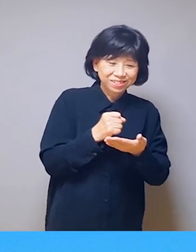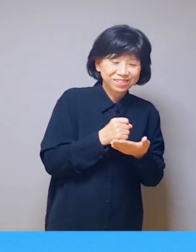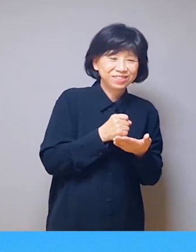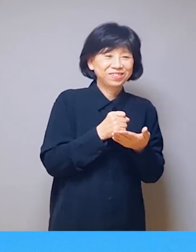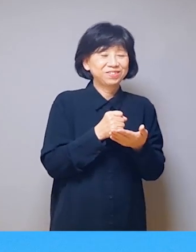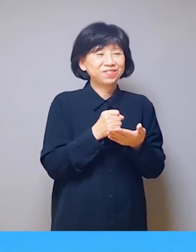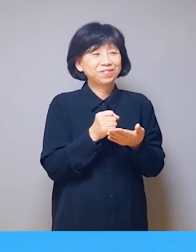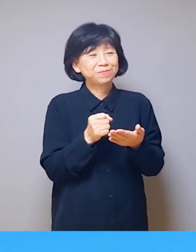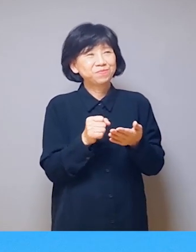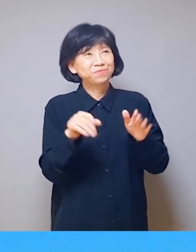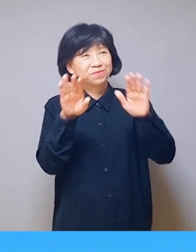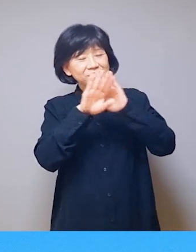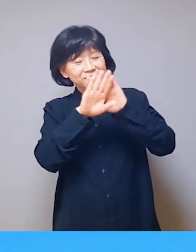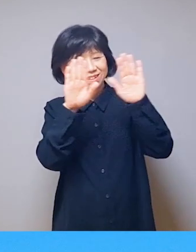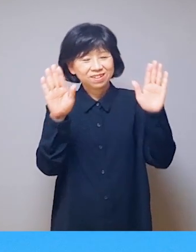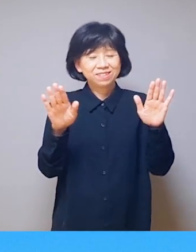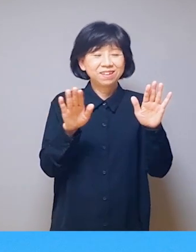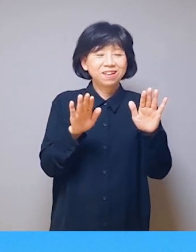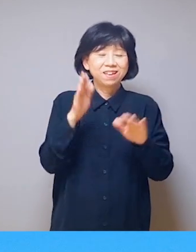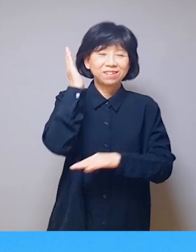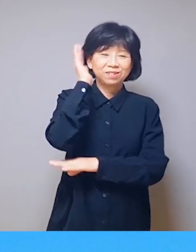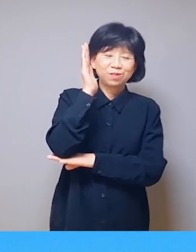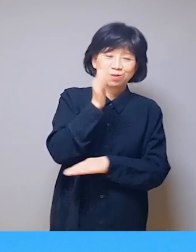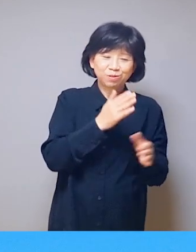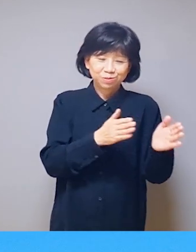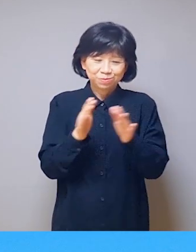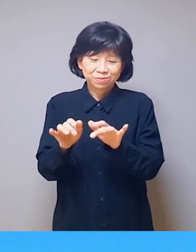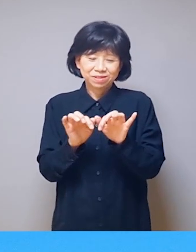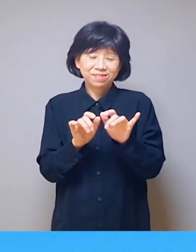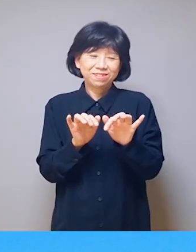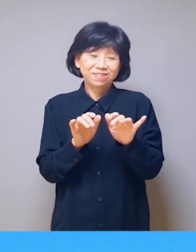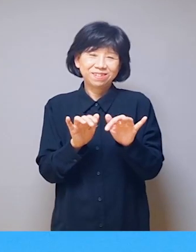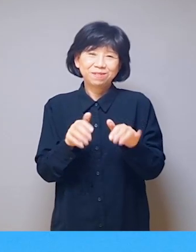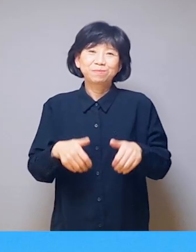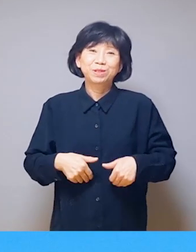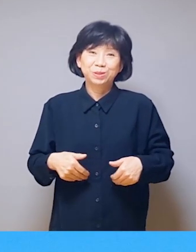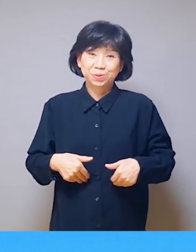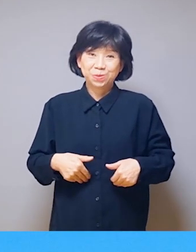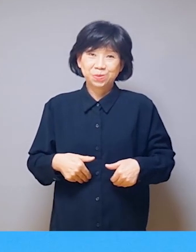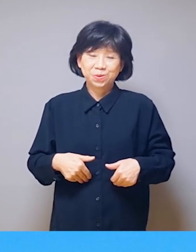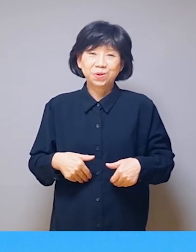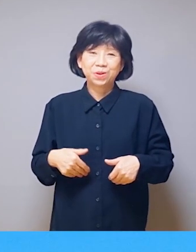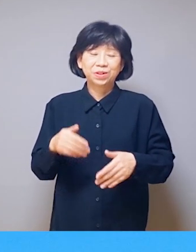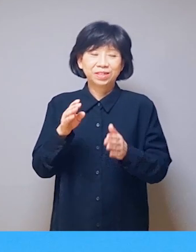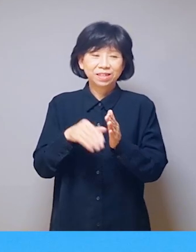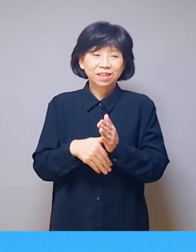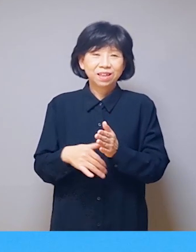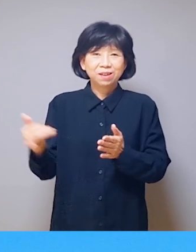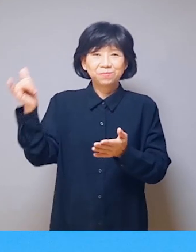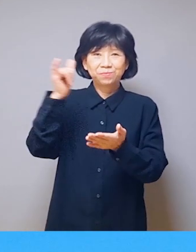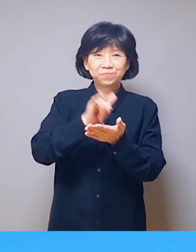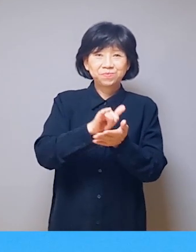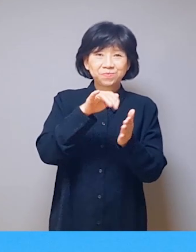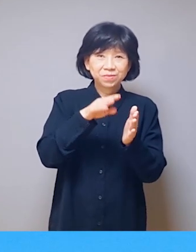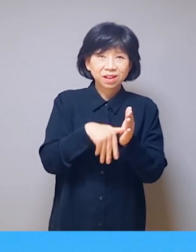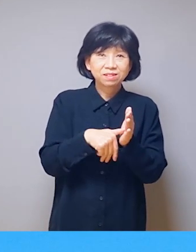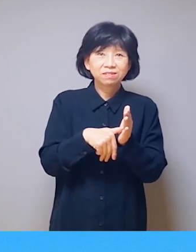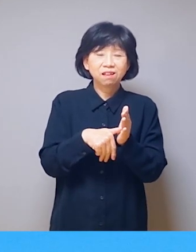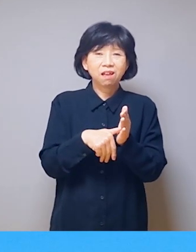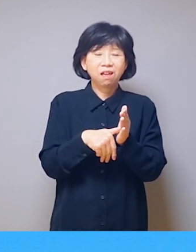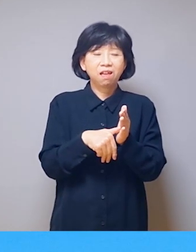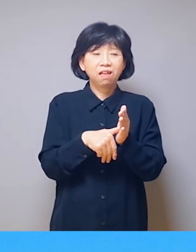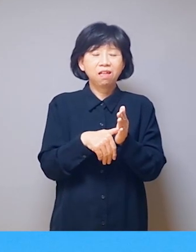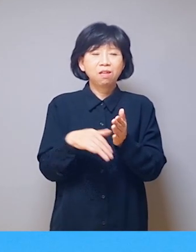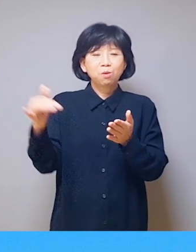또 저녁에 새벽에는 또 이렇게 말씀 준비도 하고 뭐 이러냐고 이제 필요하거든요. 돌아올 때 공항 검색대에다가 잘 모셔다 놓고